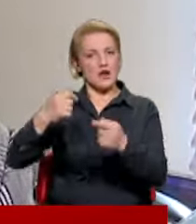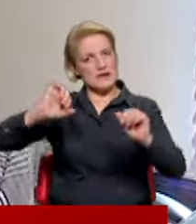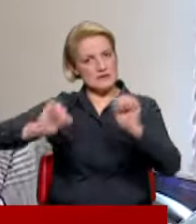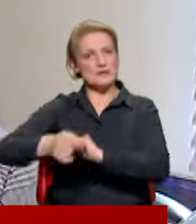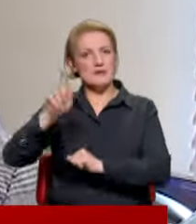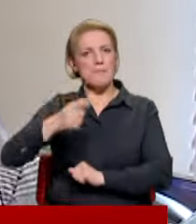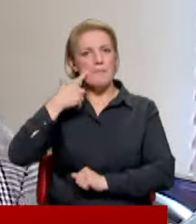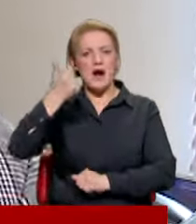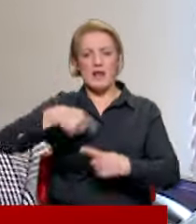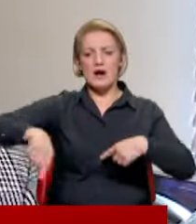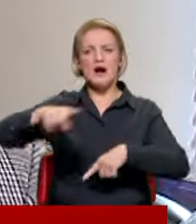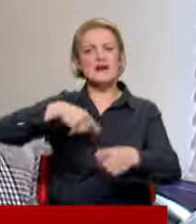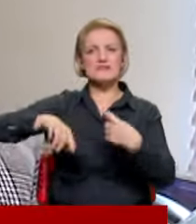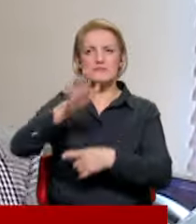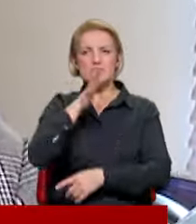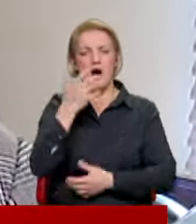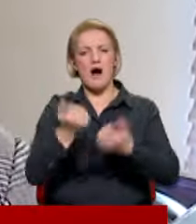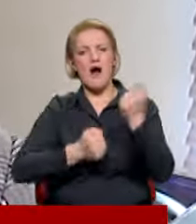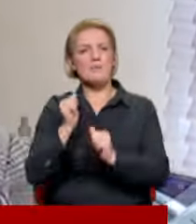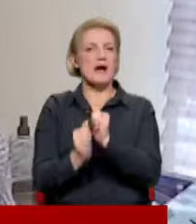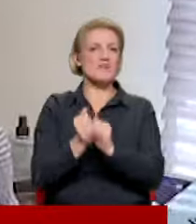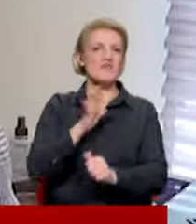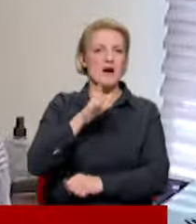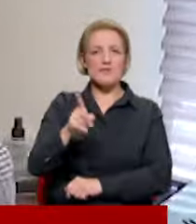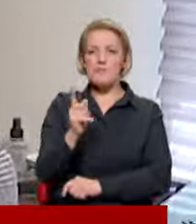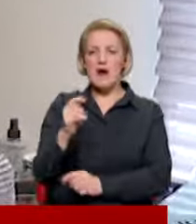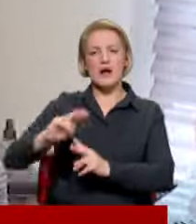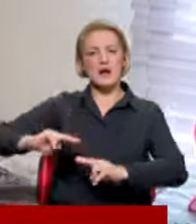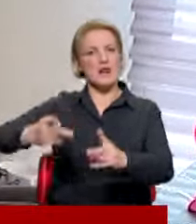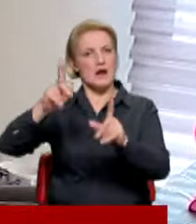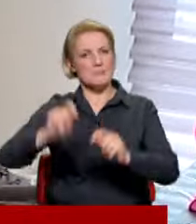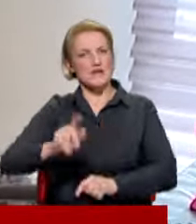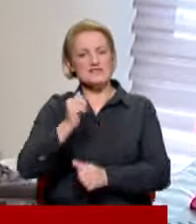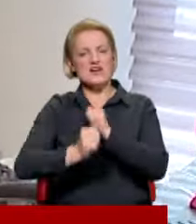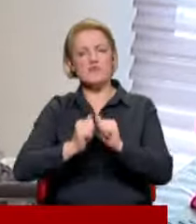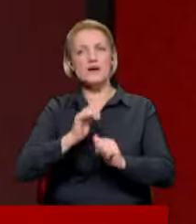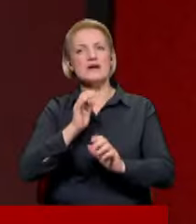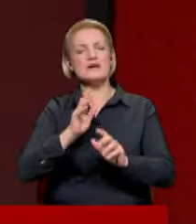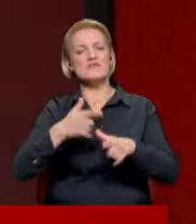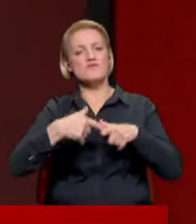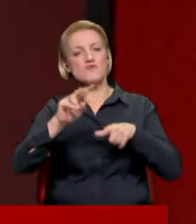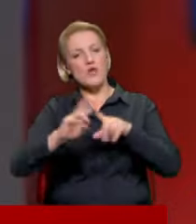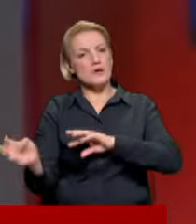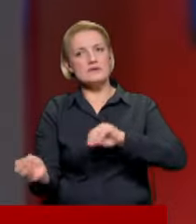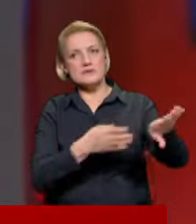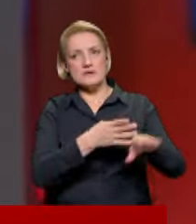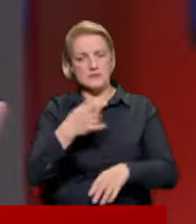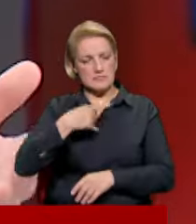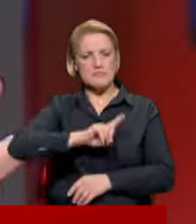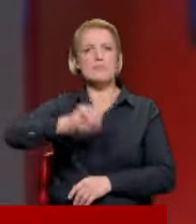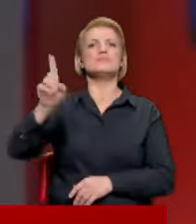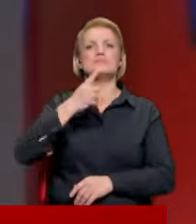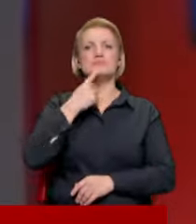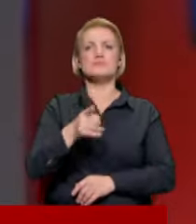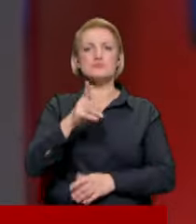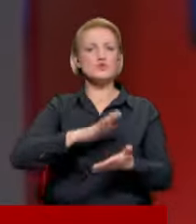işte bakanlar arası biliyorsunuz şimdi E araç kavgaları var bu paraları aktarsan savunma sı destekleme fonuna şiddetle itiraz edeceğiz tabii yani